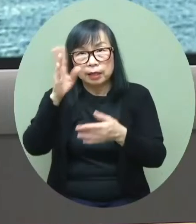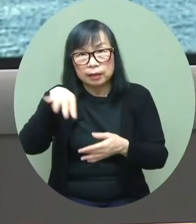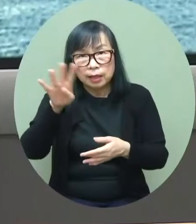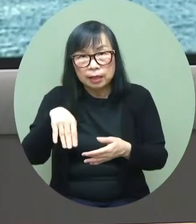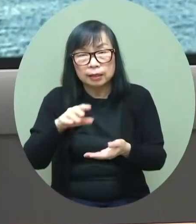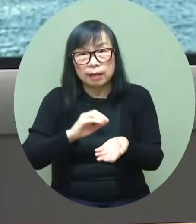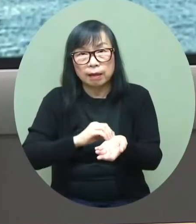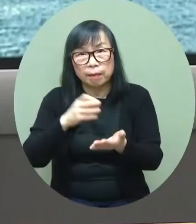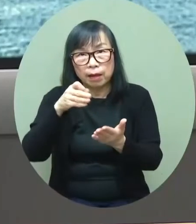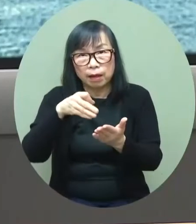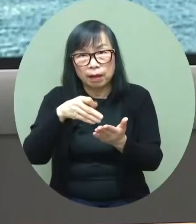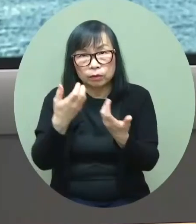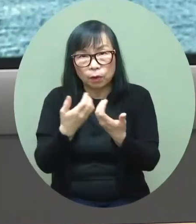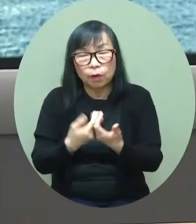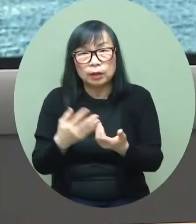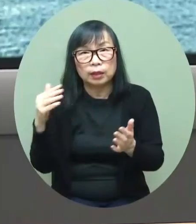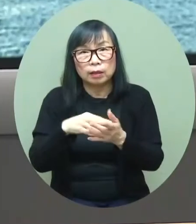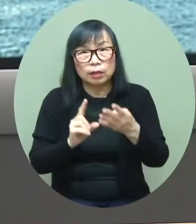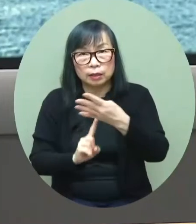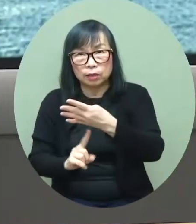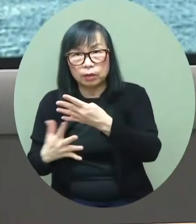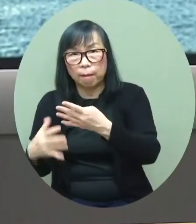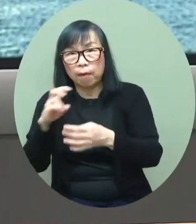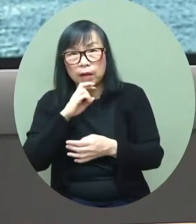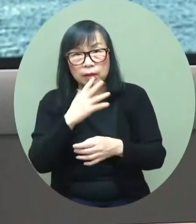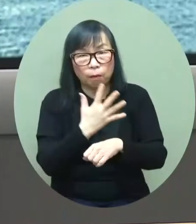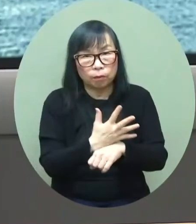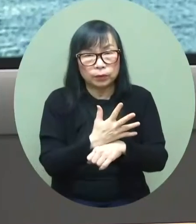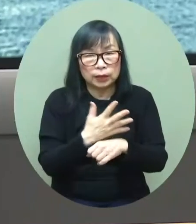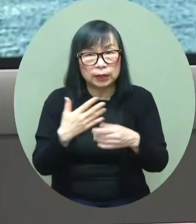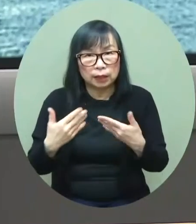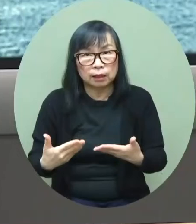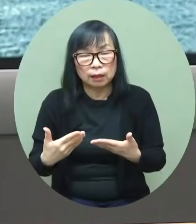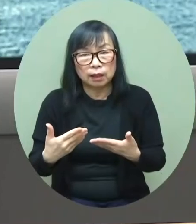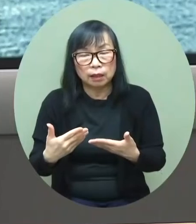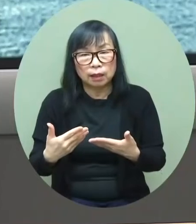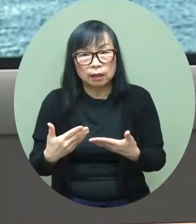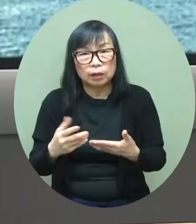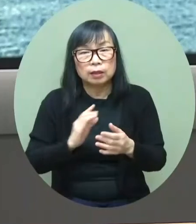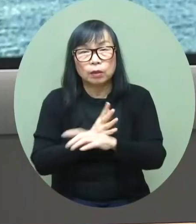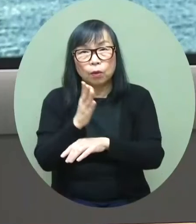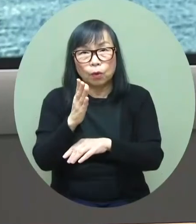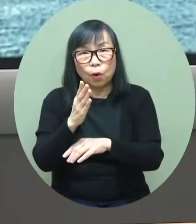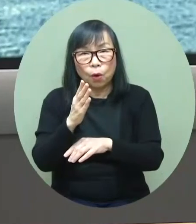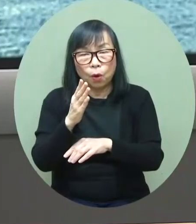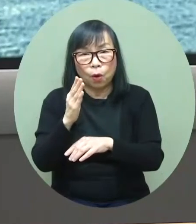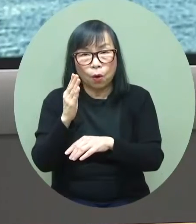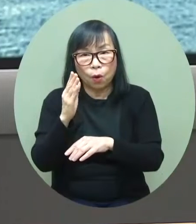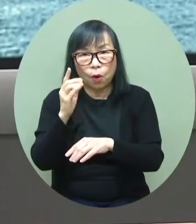診症嘅名額，而截至4月15日下午5點咧，我哋已經為超